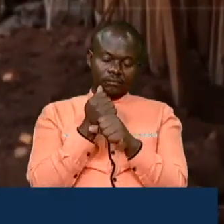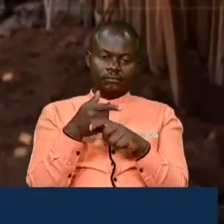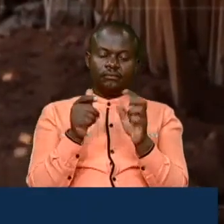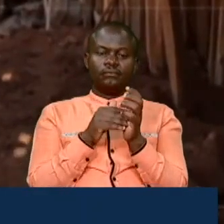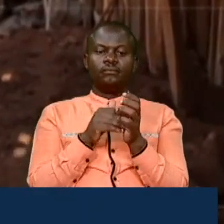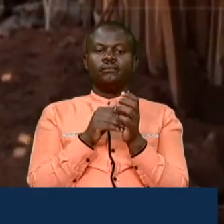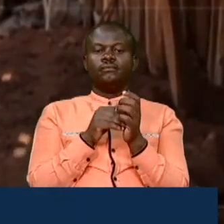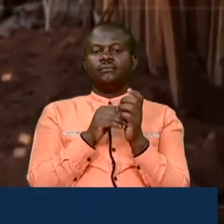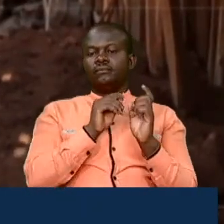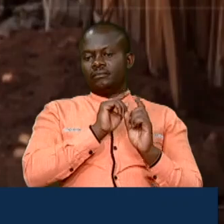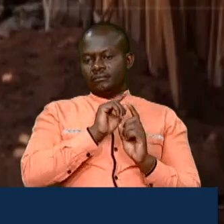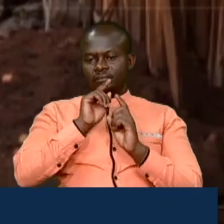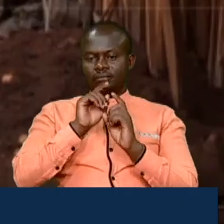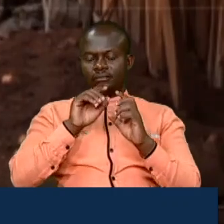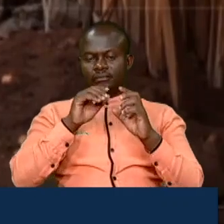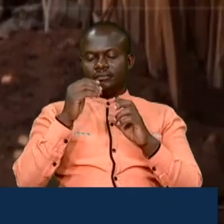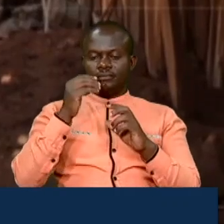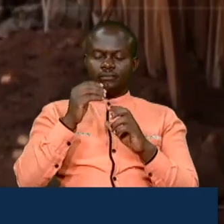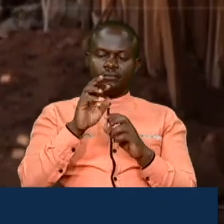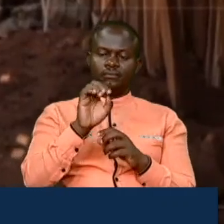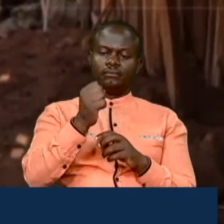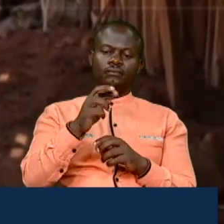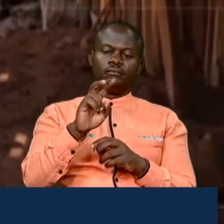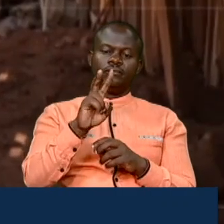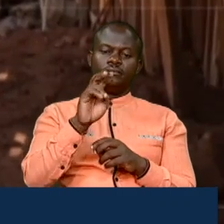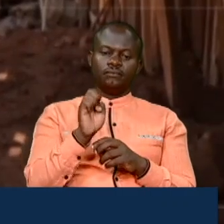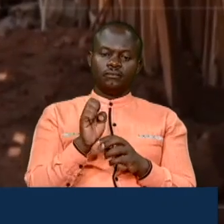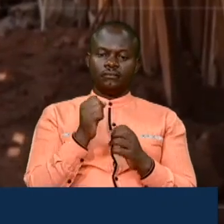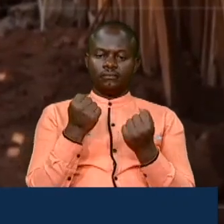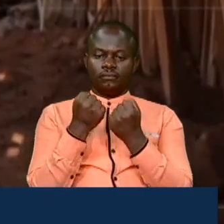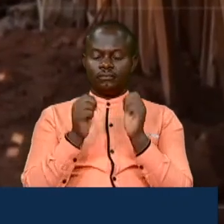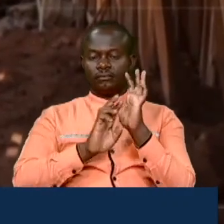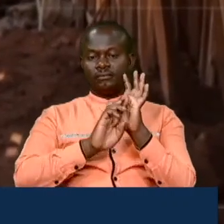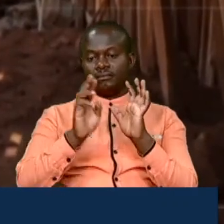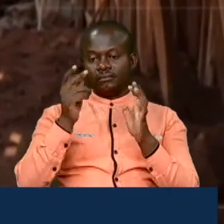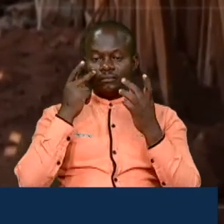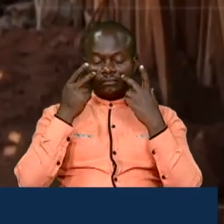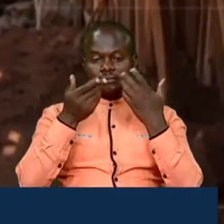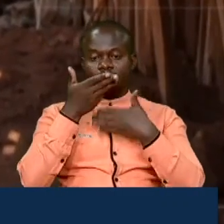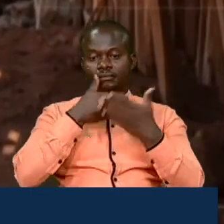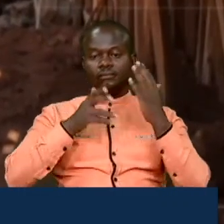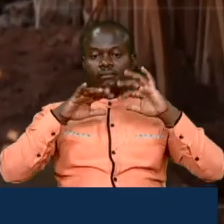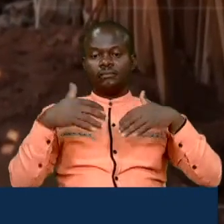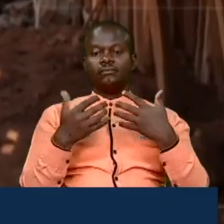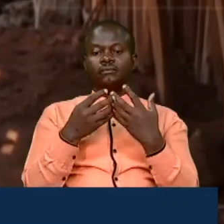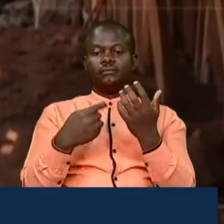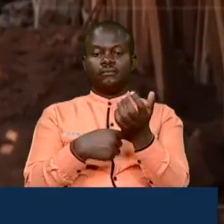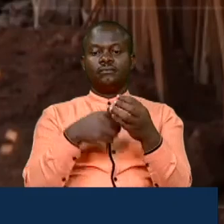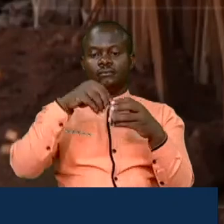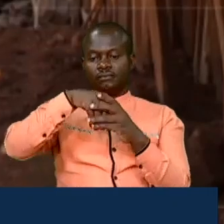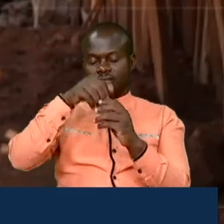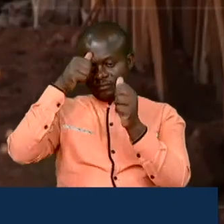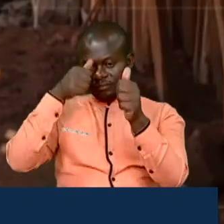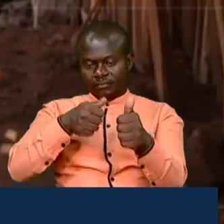Force irahagarariwe. Nibyo mwasanze turiho turaganira kugira ngo turebe byibura ari aba bakomeretse uburyo bari buvuzwemo, tugendeye ku